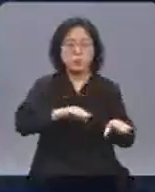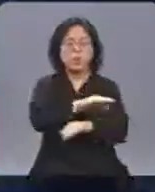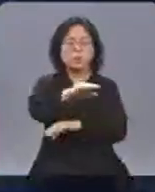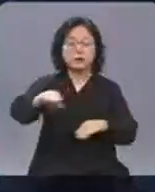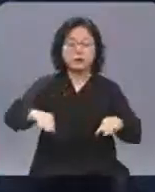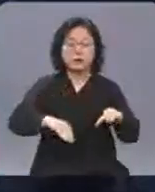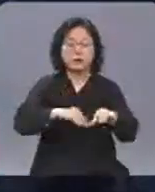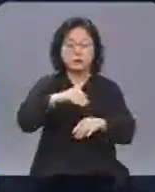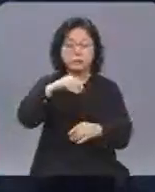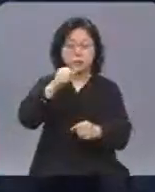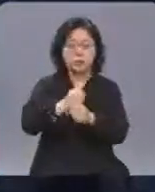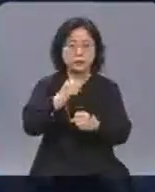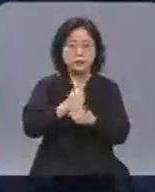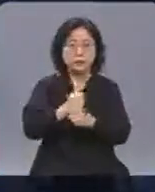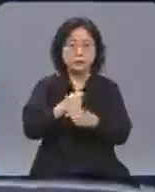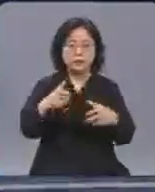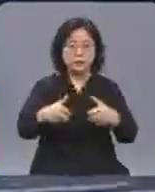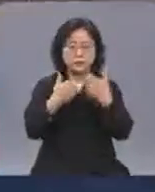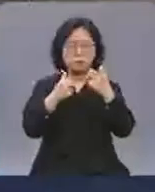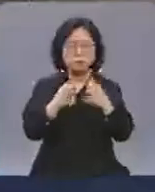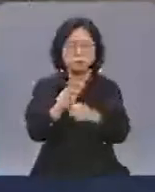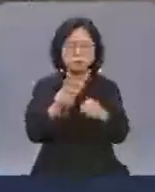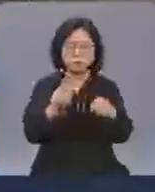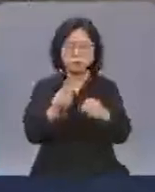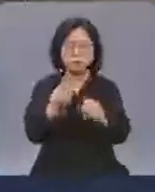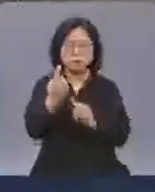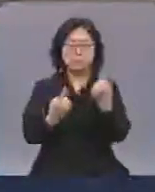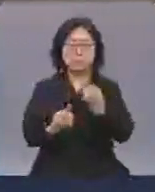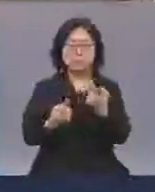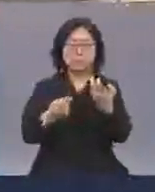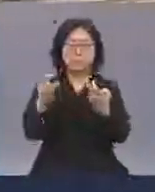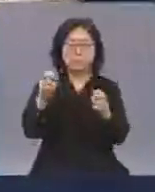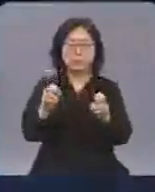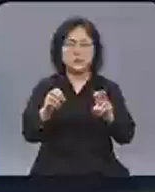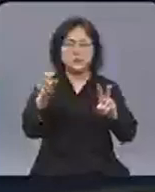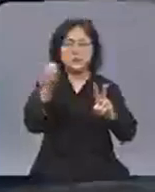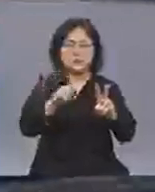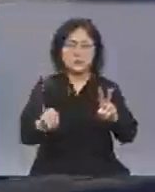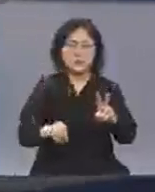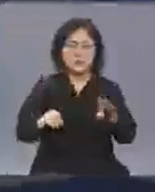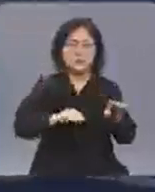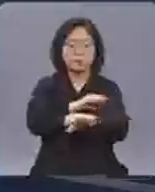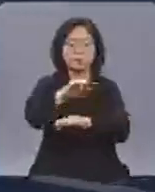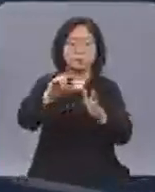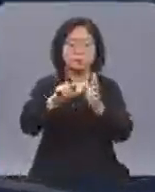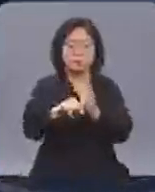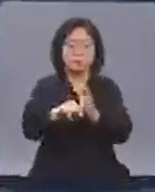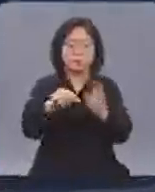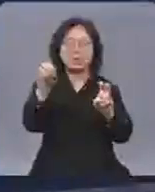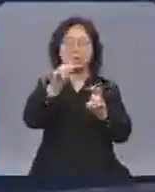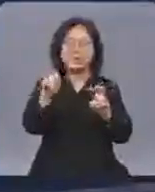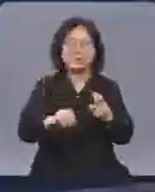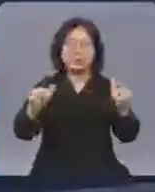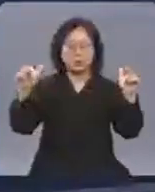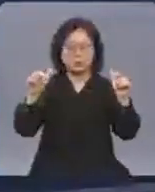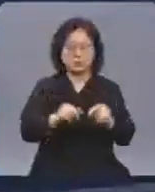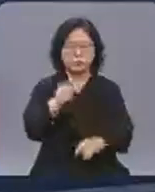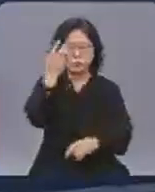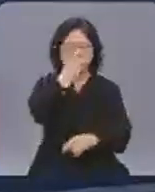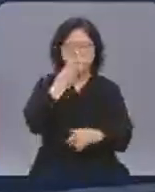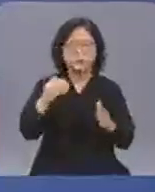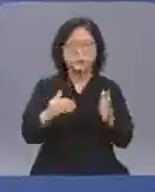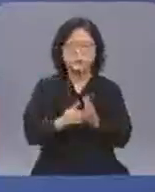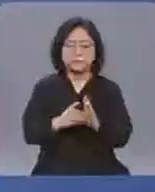결과 교통사고는 3년 전 평균에 비해 22%, 교차로 통행 시간도 20% 줄어든 것으로